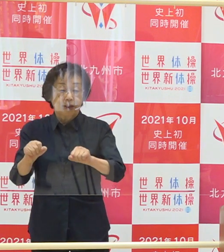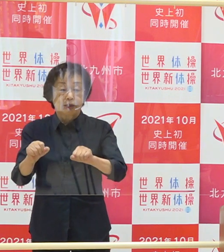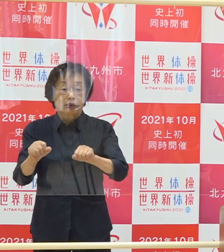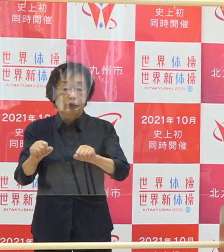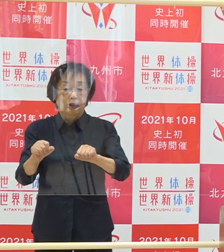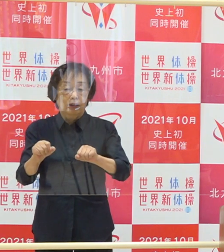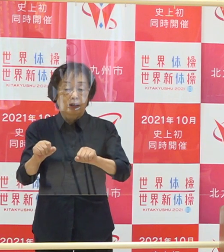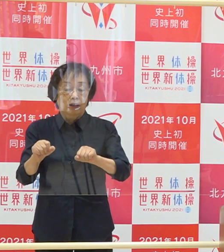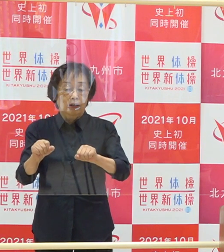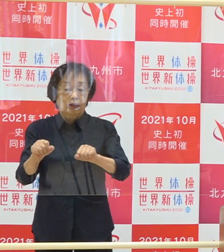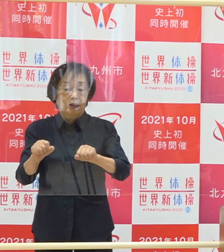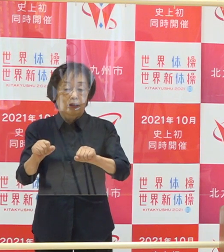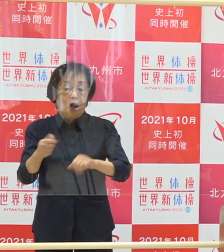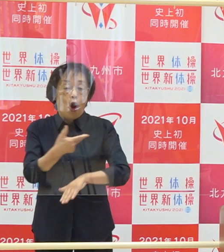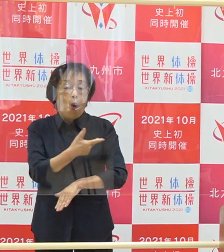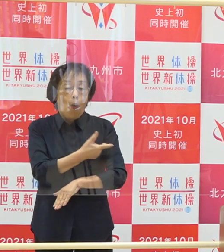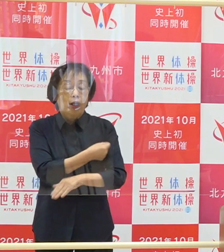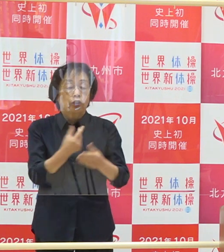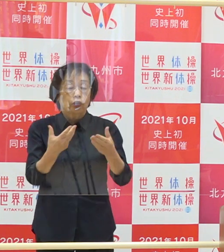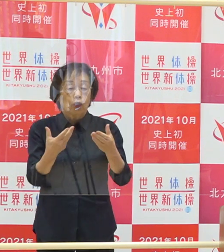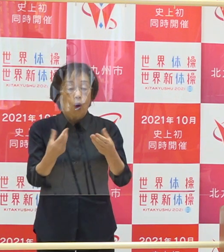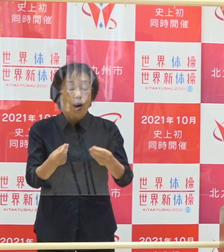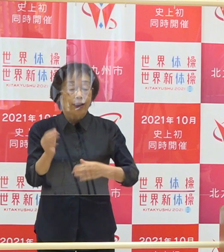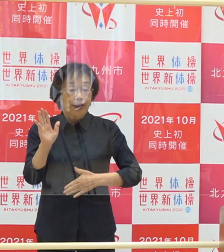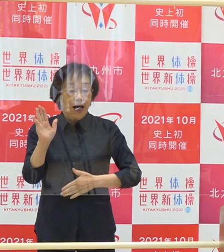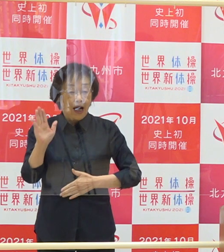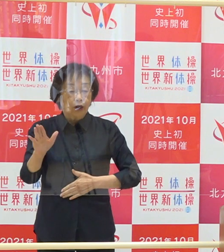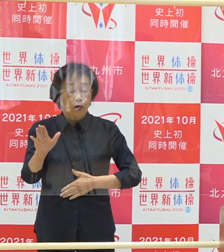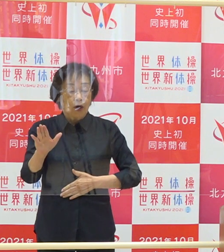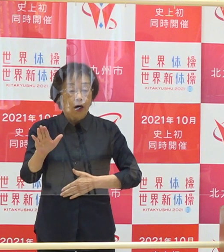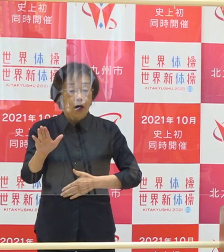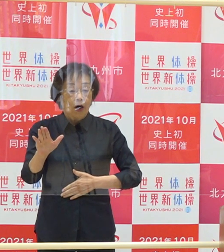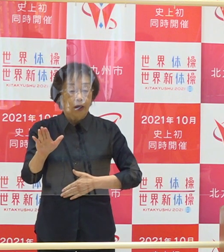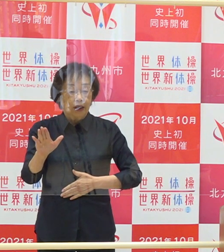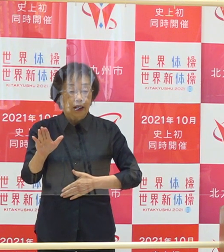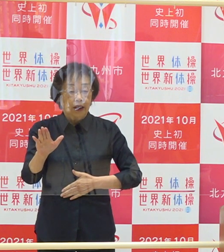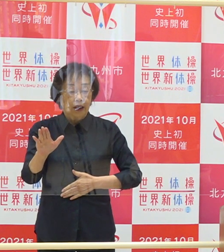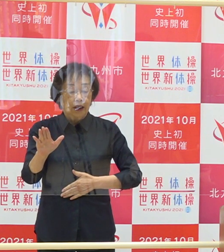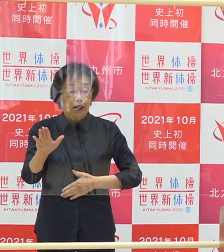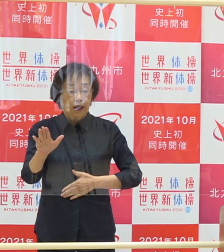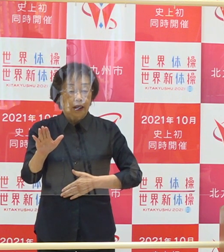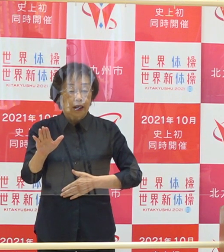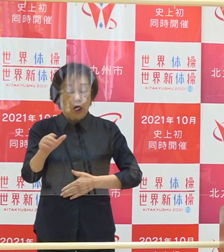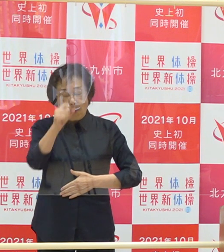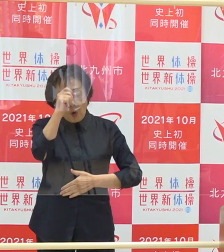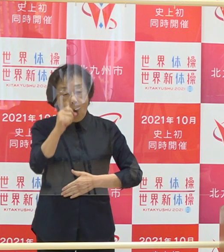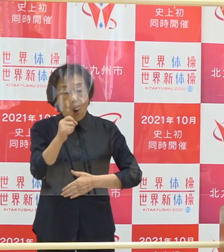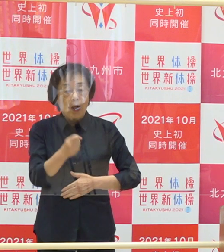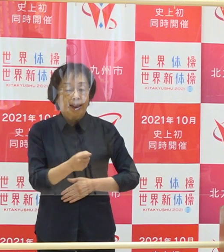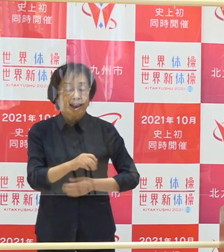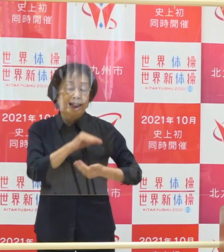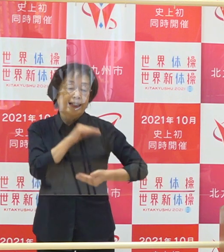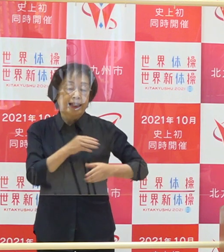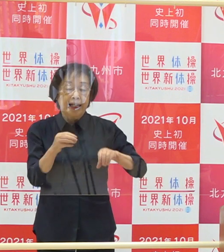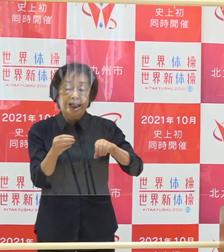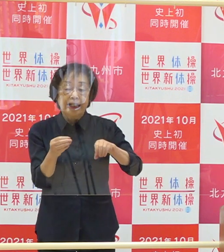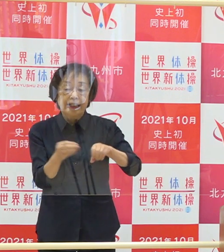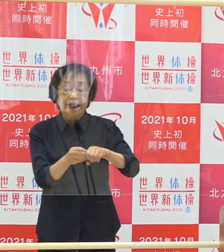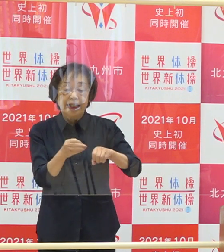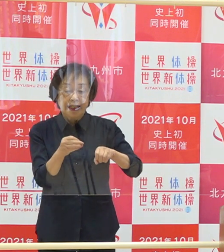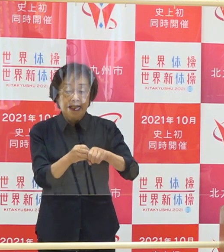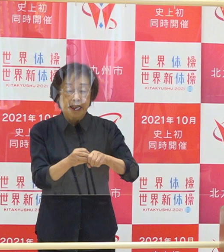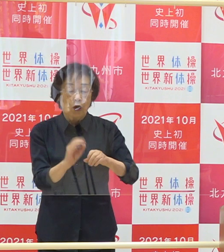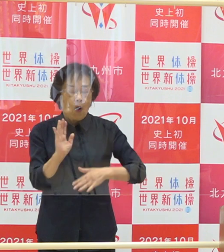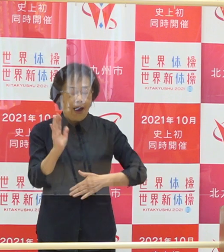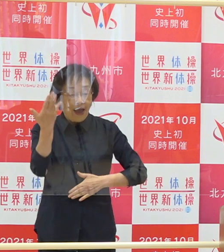はワクチン接種後ごくまれではありますけれども、心筋炎などを発症する事例が報告され